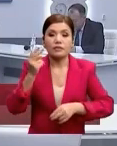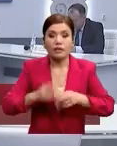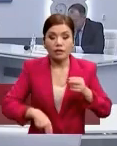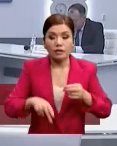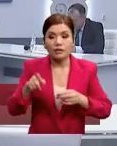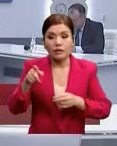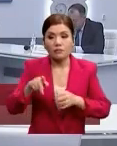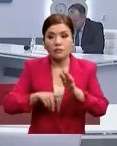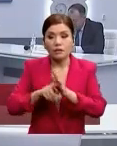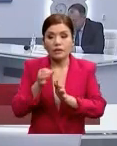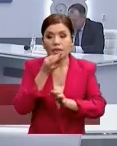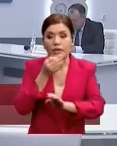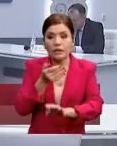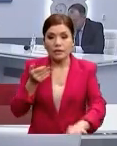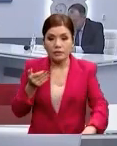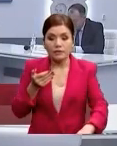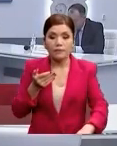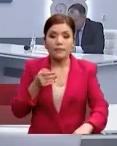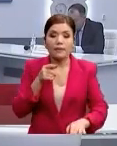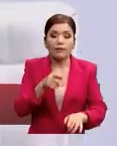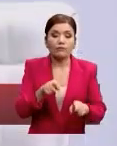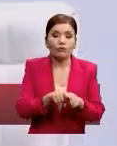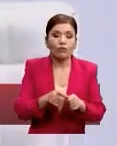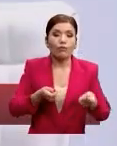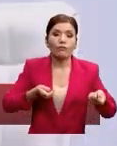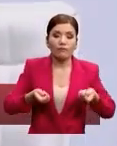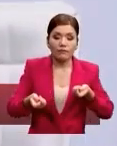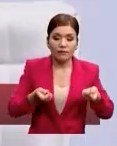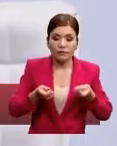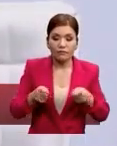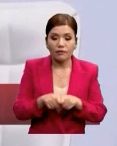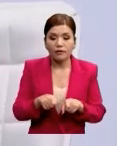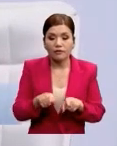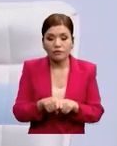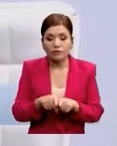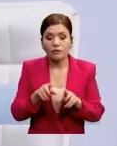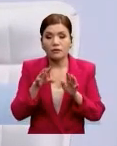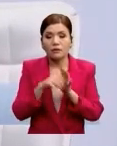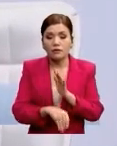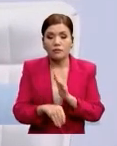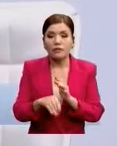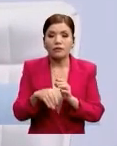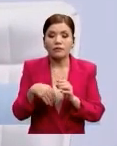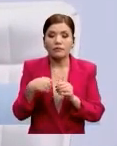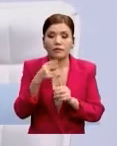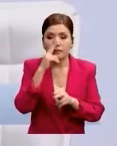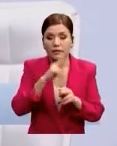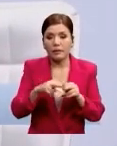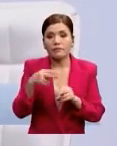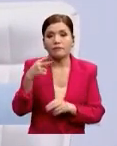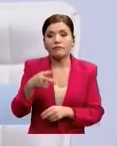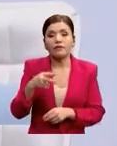для Запада там, на час раньше. Это вопрос управления. Вот, тоже мы теряем 2 часа